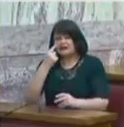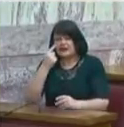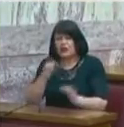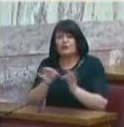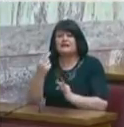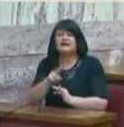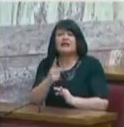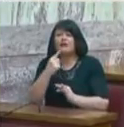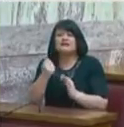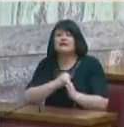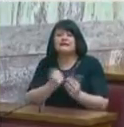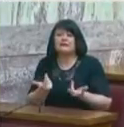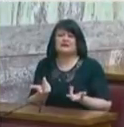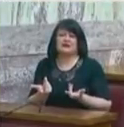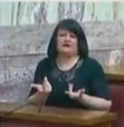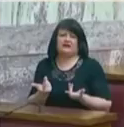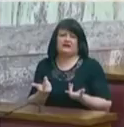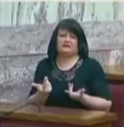σας.